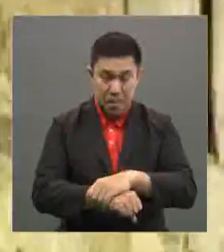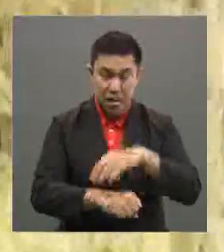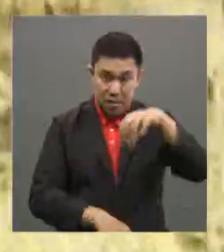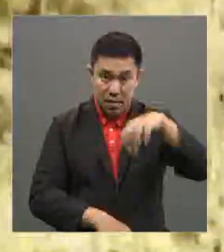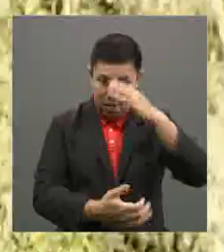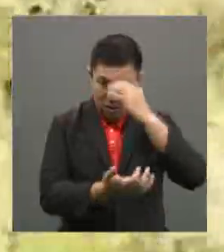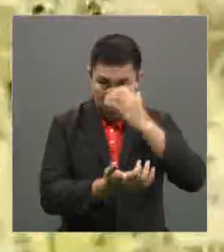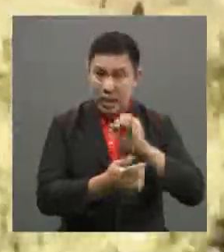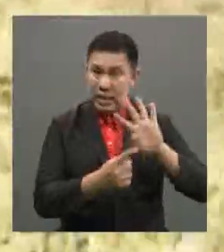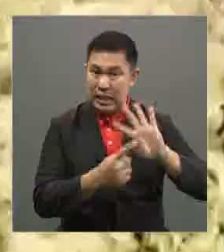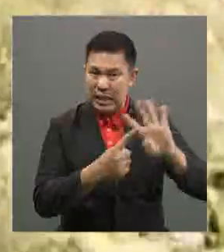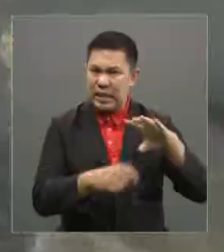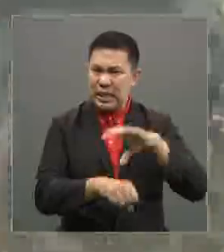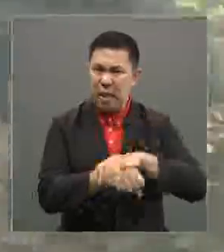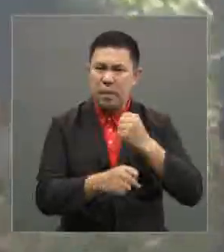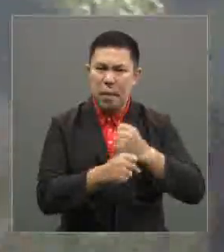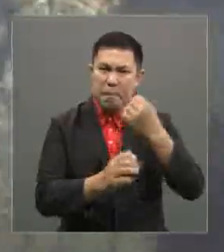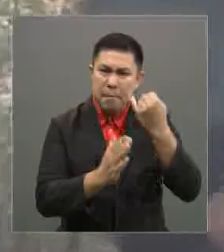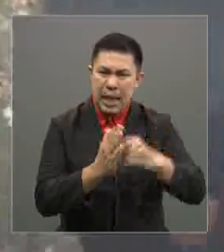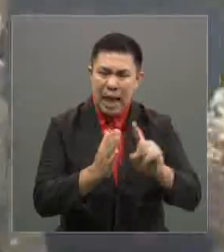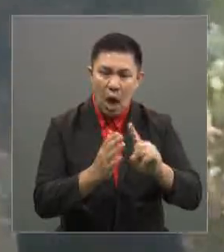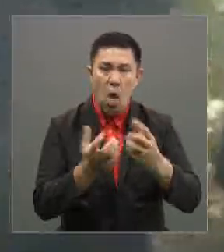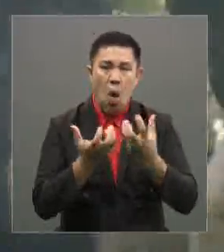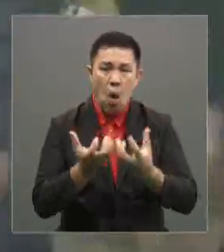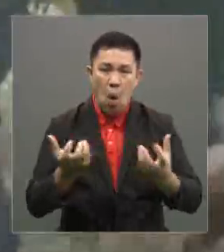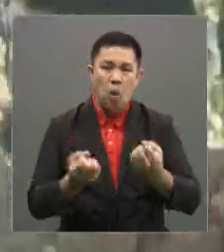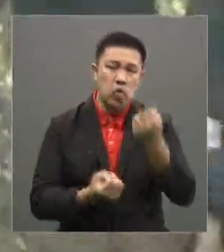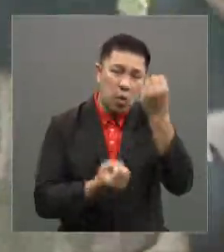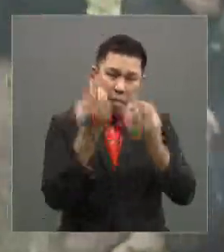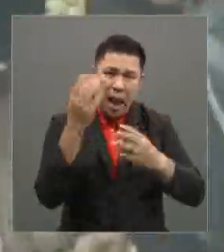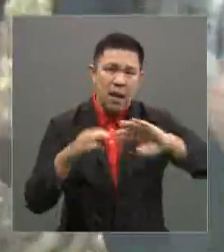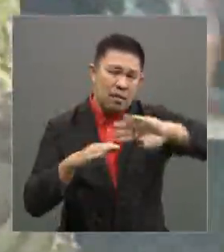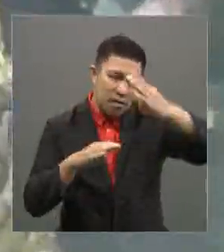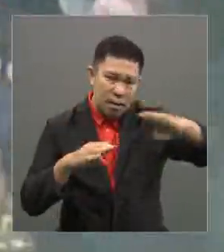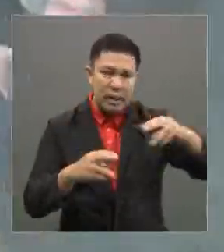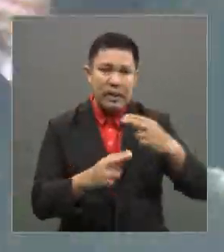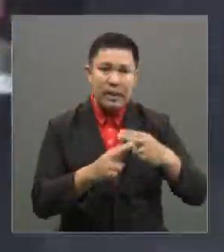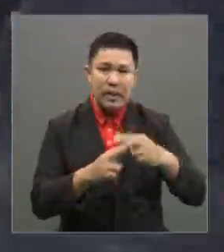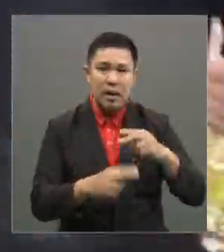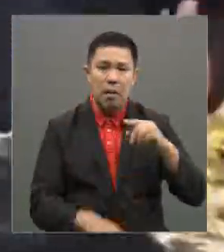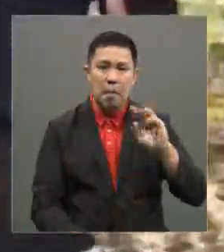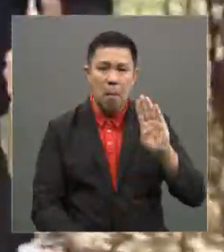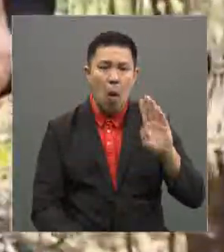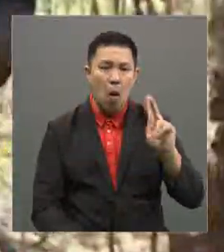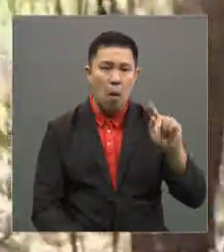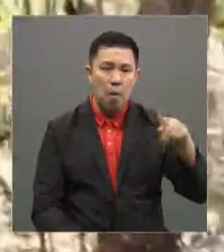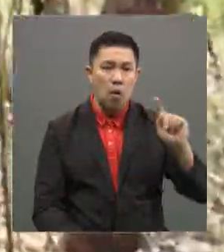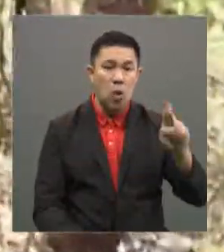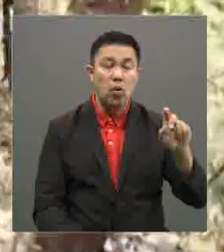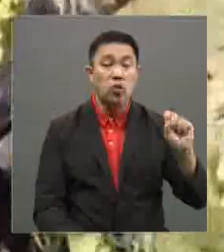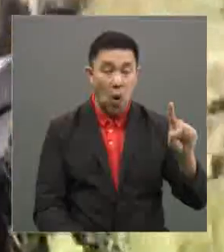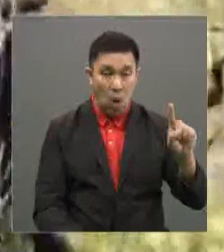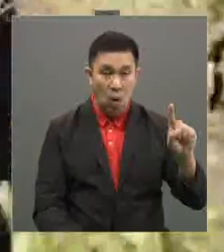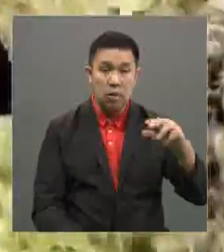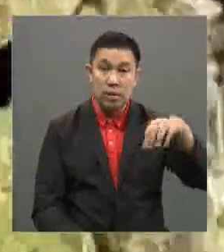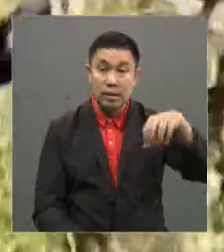บังคับการปราบปรามการกระทำความผิดเกี่ยวกับทรัพยากรธรรมชาติและสิ่งแวดล้อมหรือว่าบกปทสที่จังหวัดเชียงใหม่นี่ค่ะเจ้า